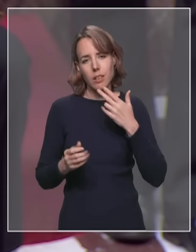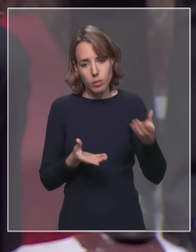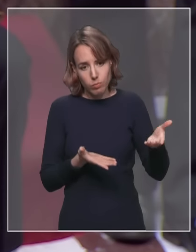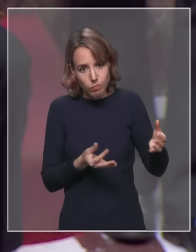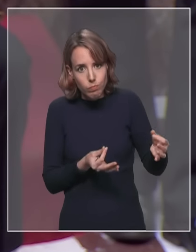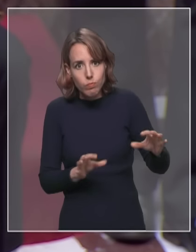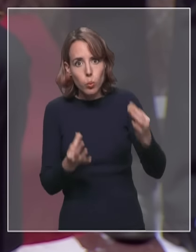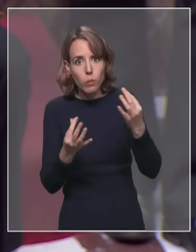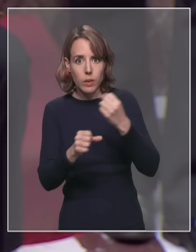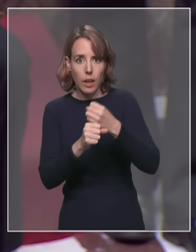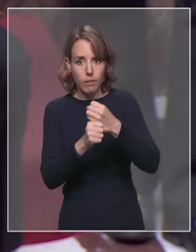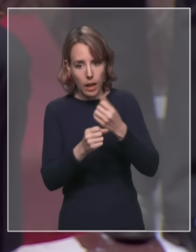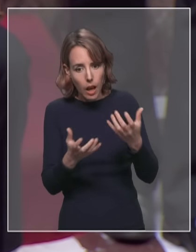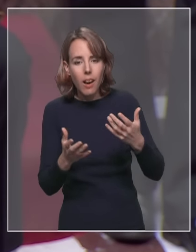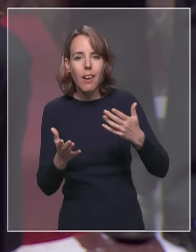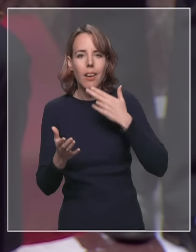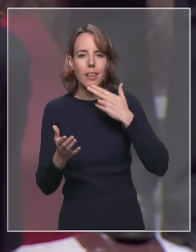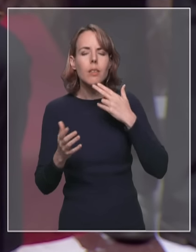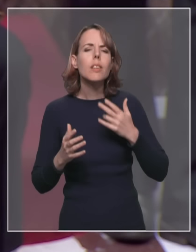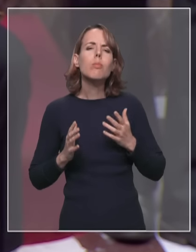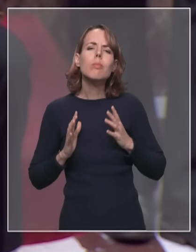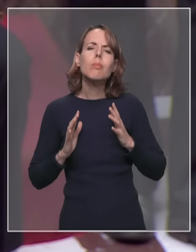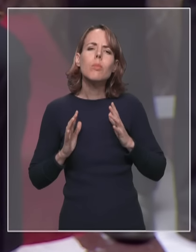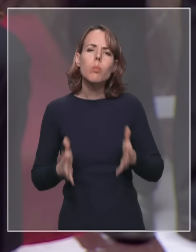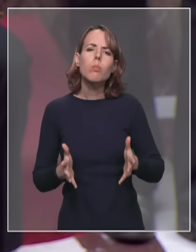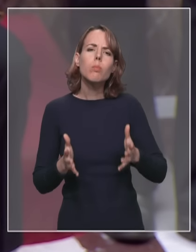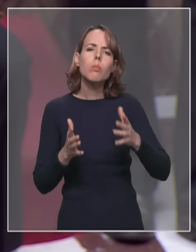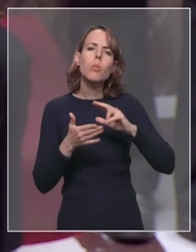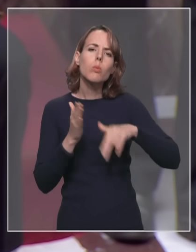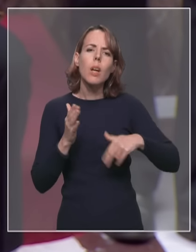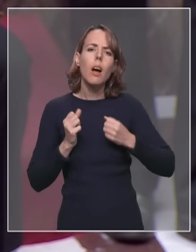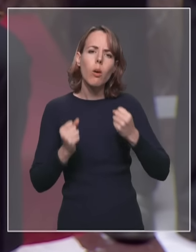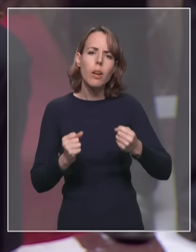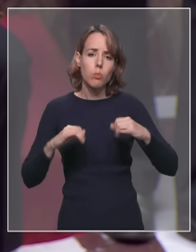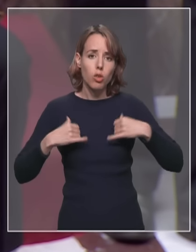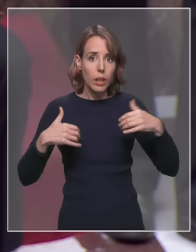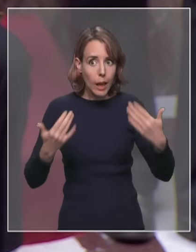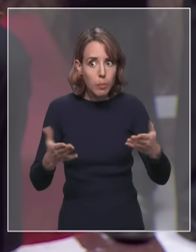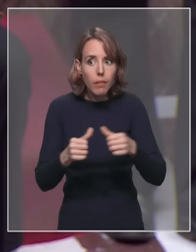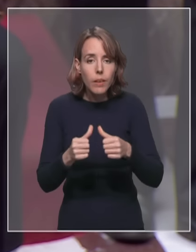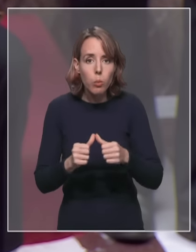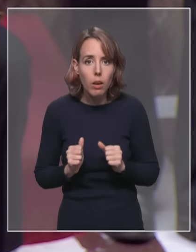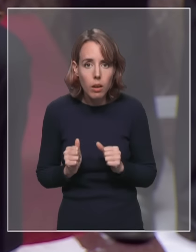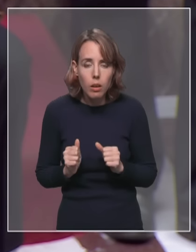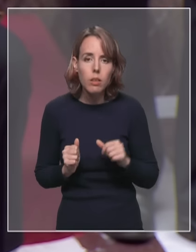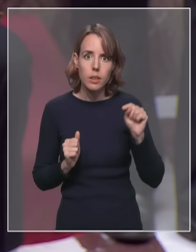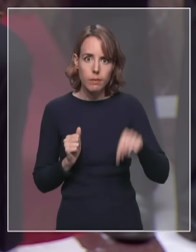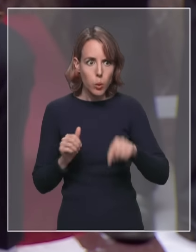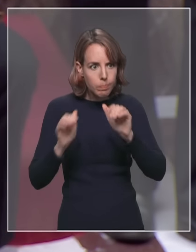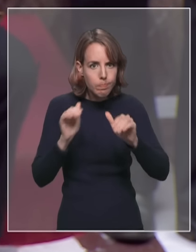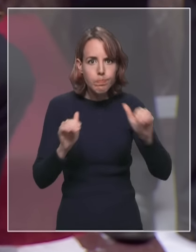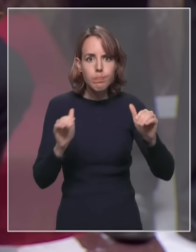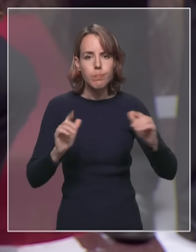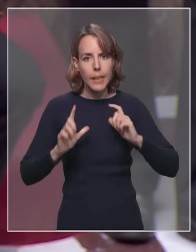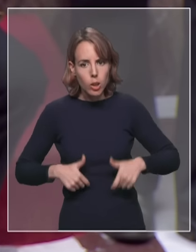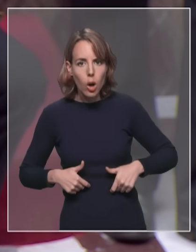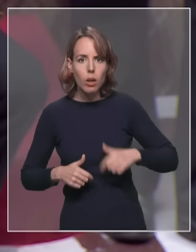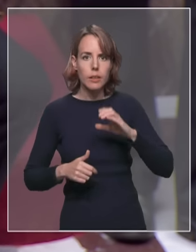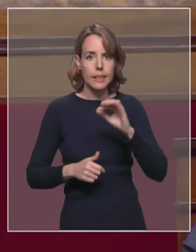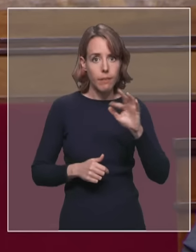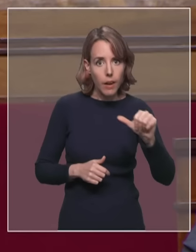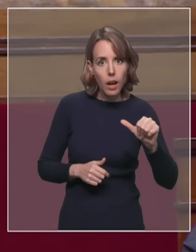fait après être entré dans un contrat engagement jeune ? Et donc mobiliser également les CFA, les écoles de production, les écoles de la